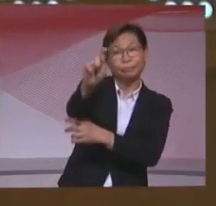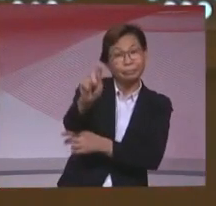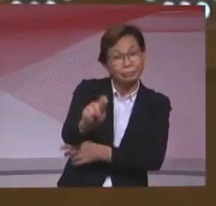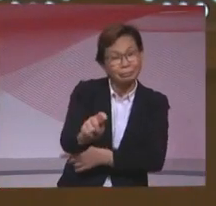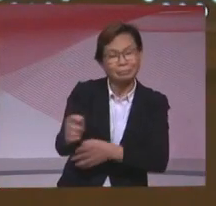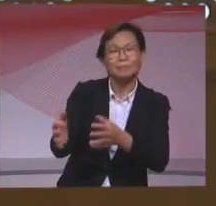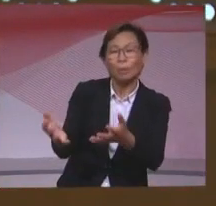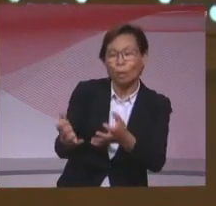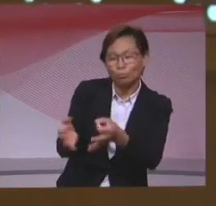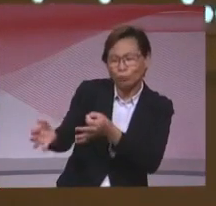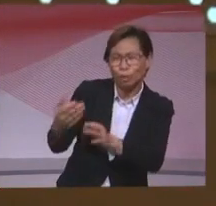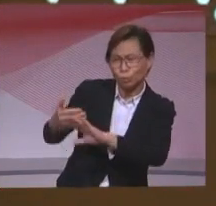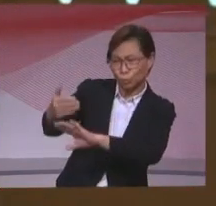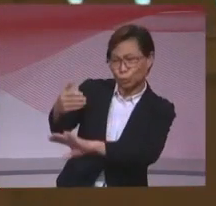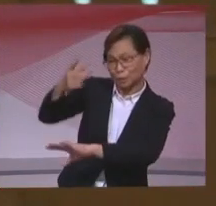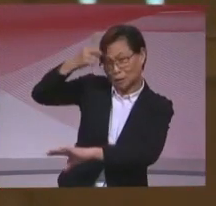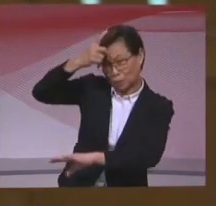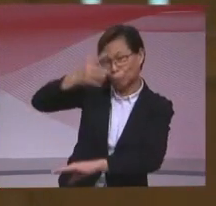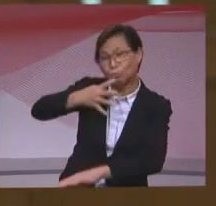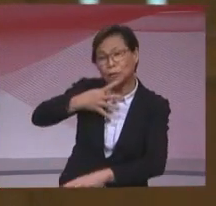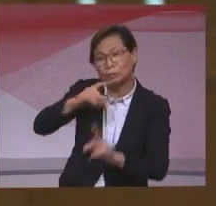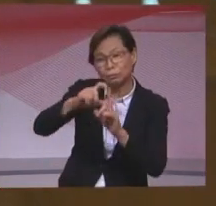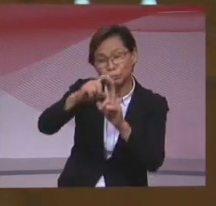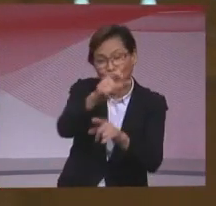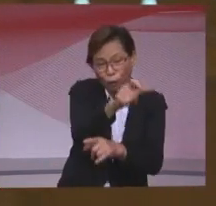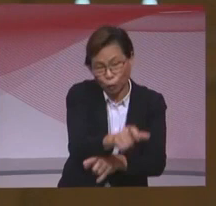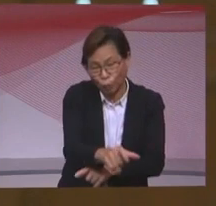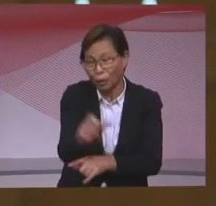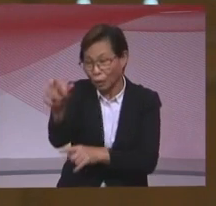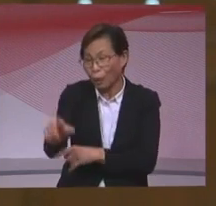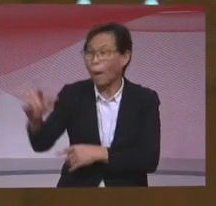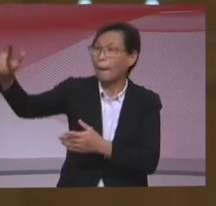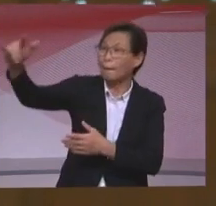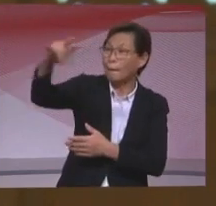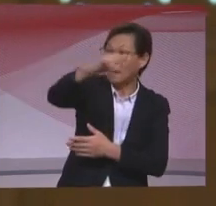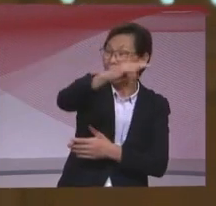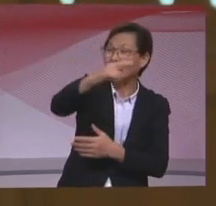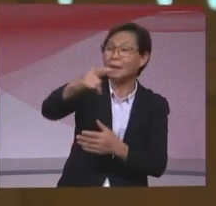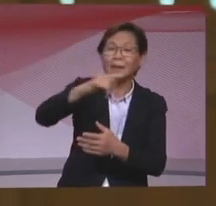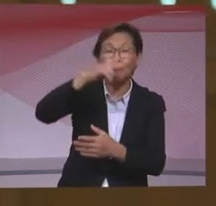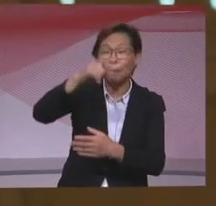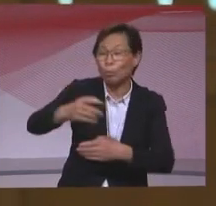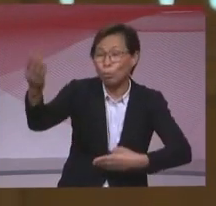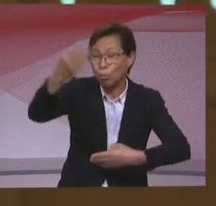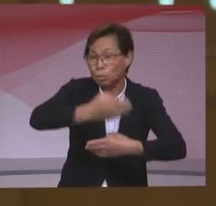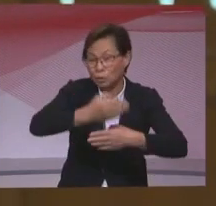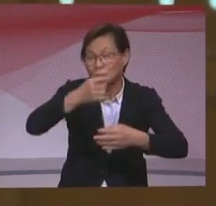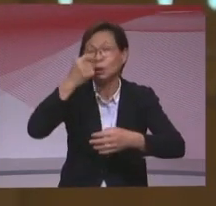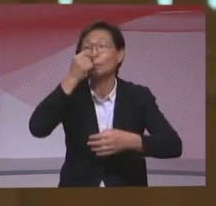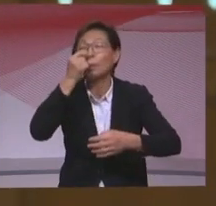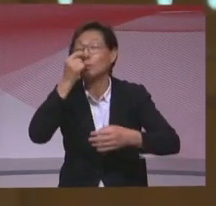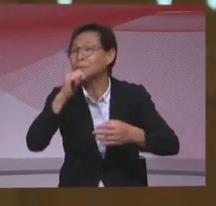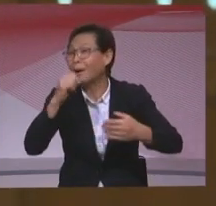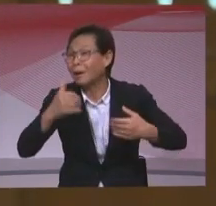Nak mohon penjelasan Datuk Seri. Sebelum ni Datuk Seri kata individu yang pulang dari Sabah tak perlu kuarantin 14 hari sekiranya keputusan didapati negatif.